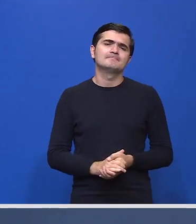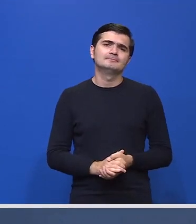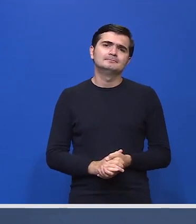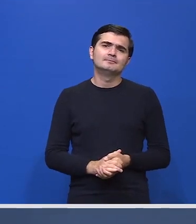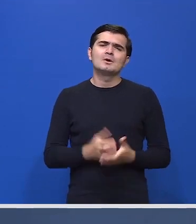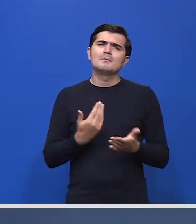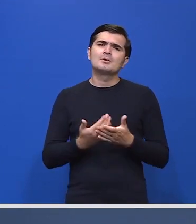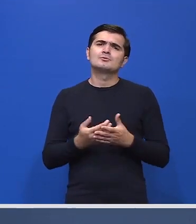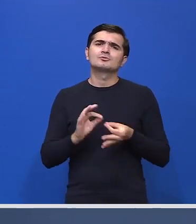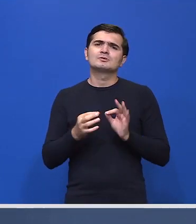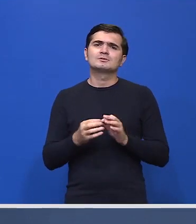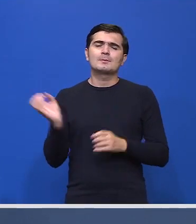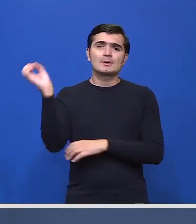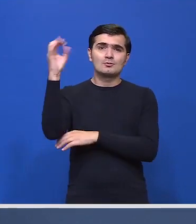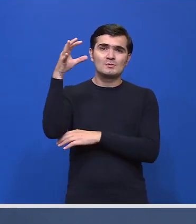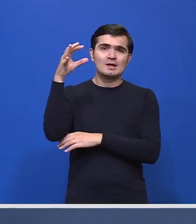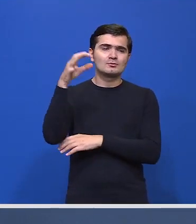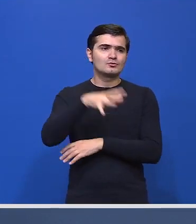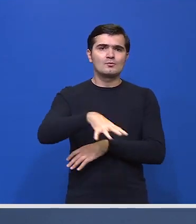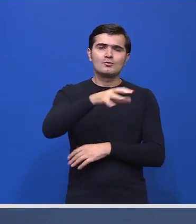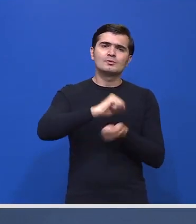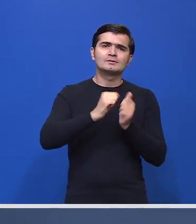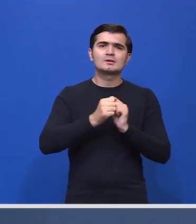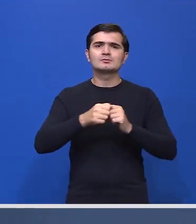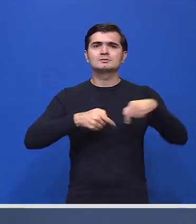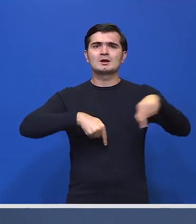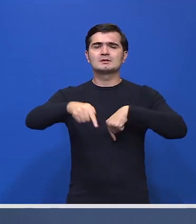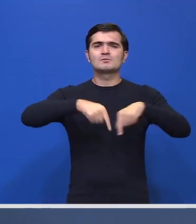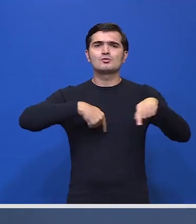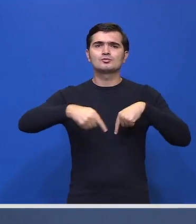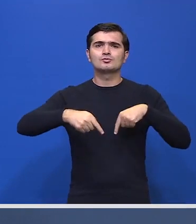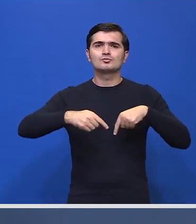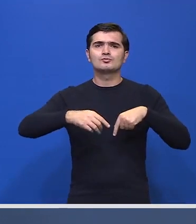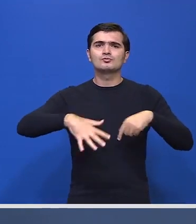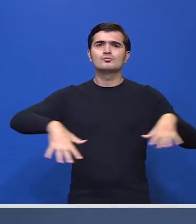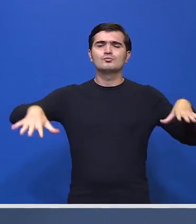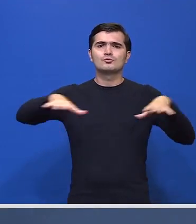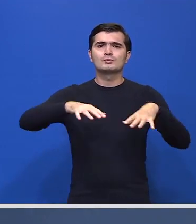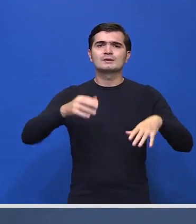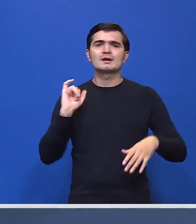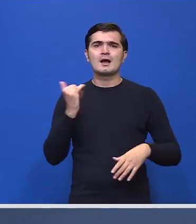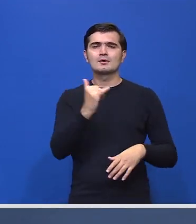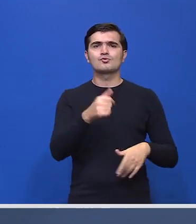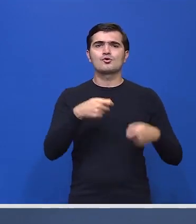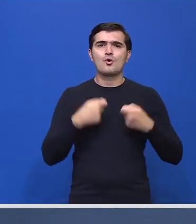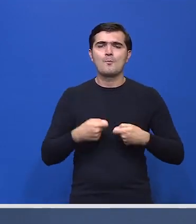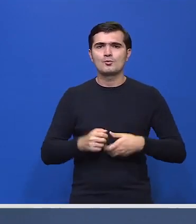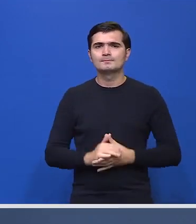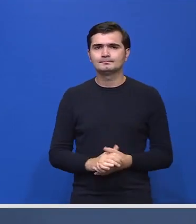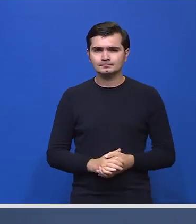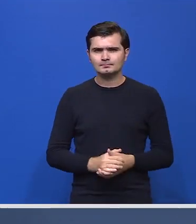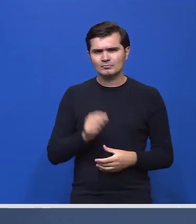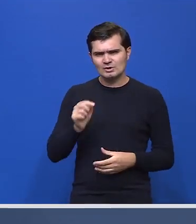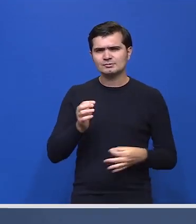pentru ceea ce înseamnă iluminatul public sau transportul public în comun de călători. Deci măsurile